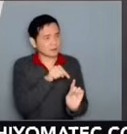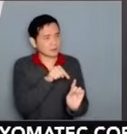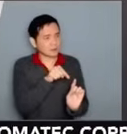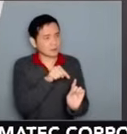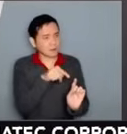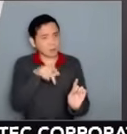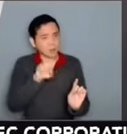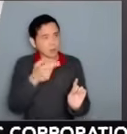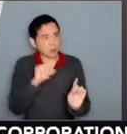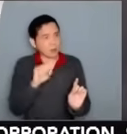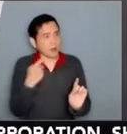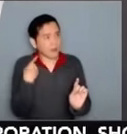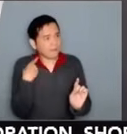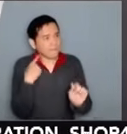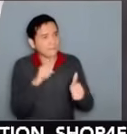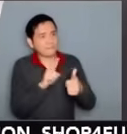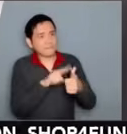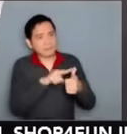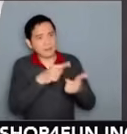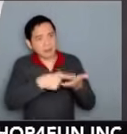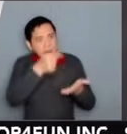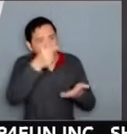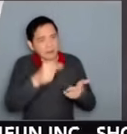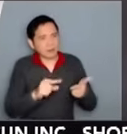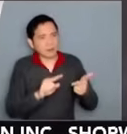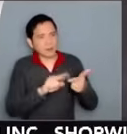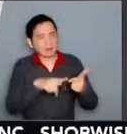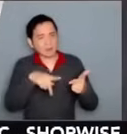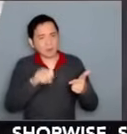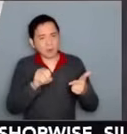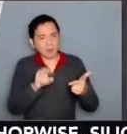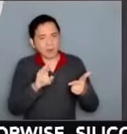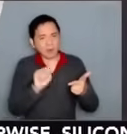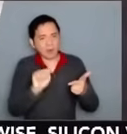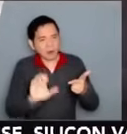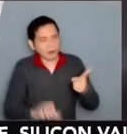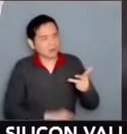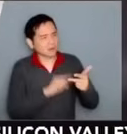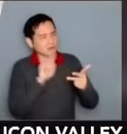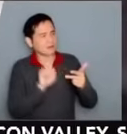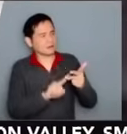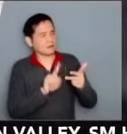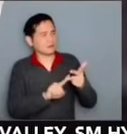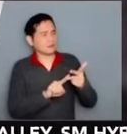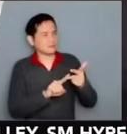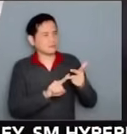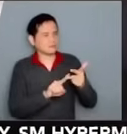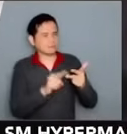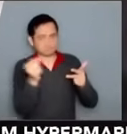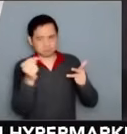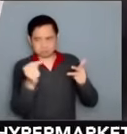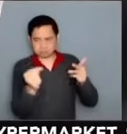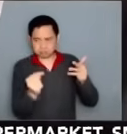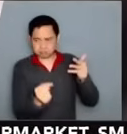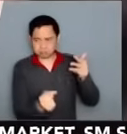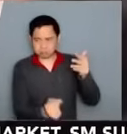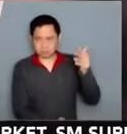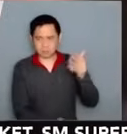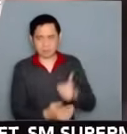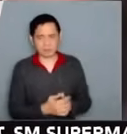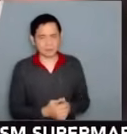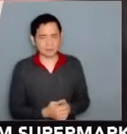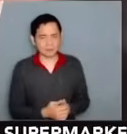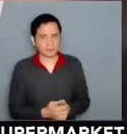banban and for and Uh without PC being